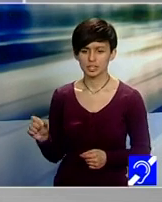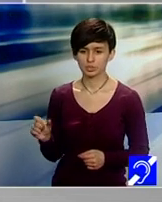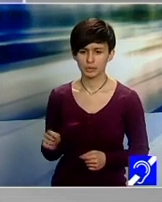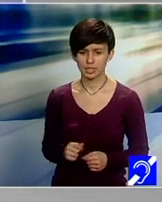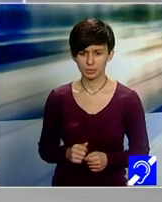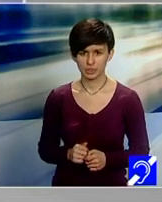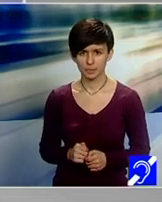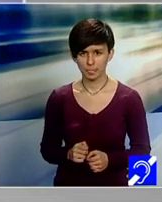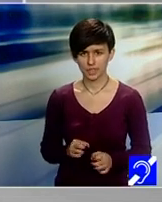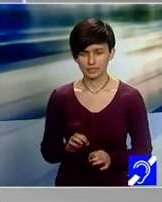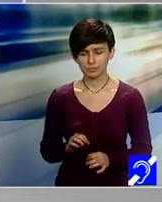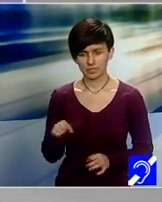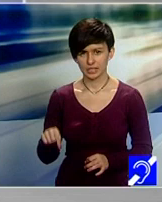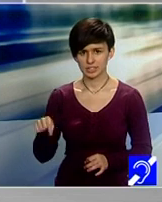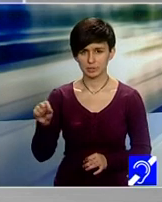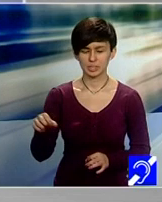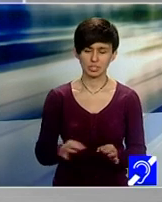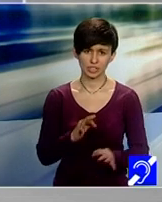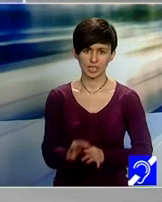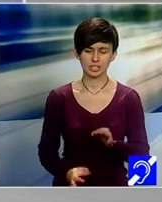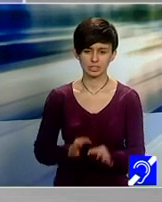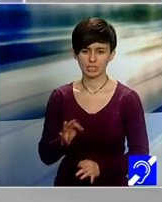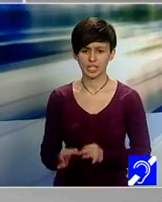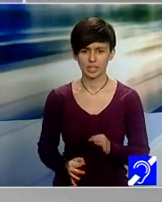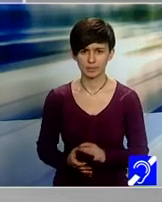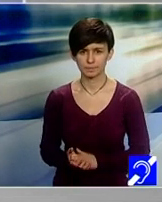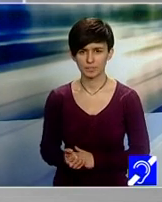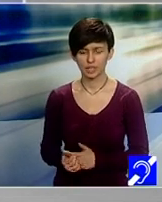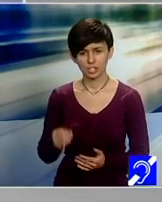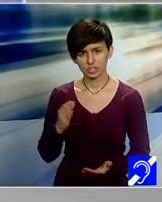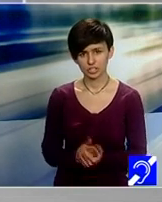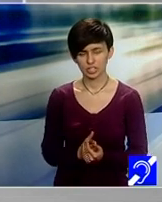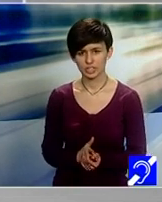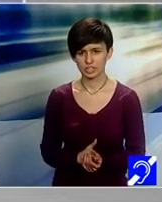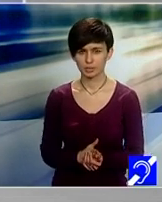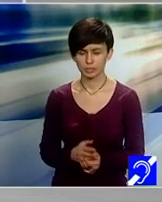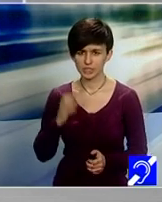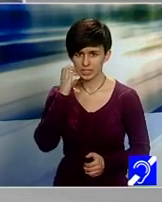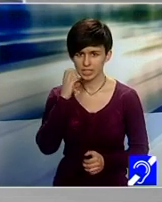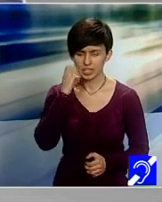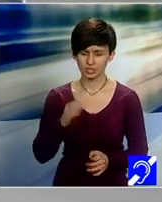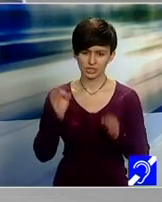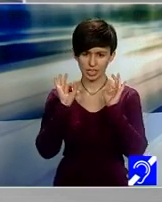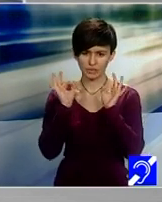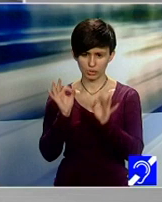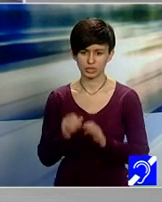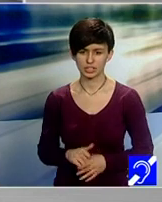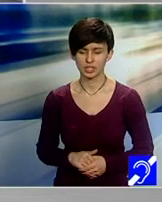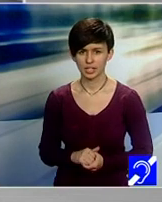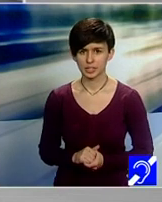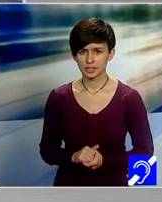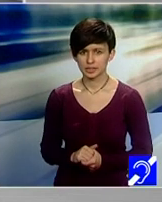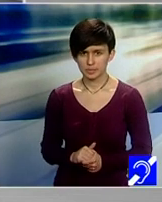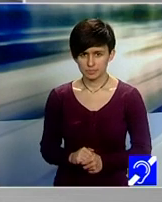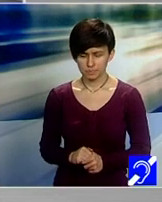a dreptului țăranilor de a le folosi liber și de a le... Eu cred că chiar invers ar trebui să subvenționăm acest tip de semințe